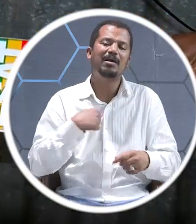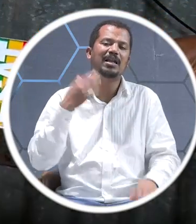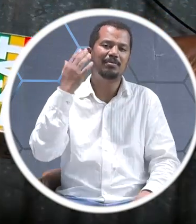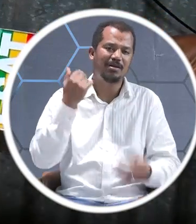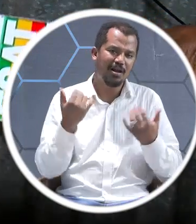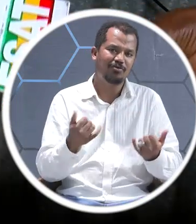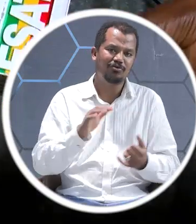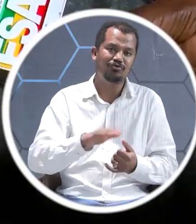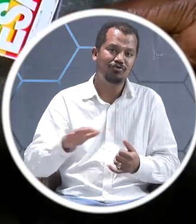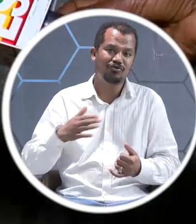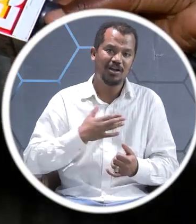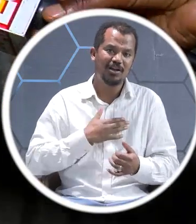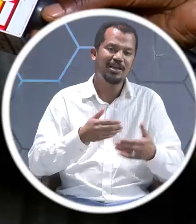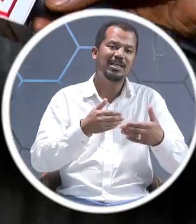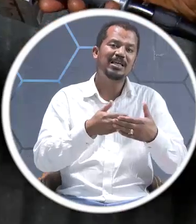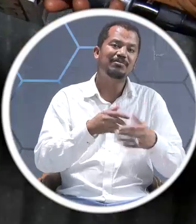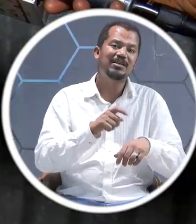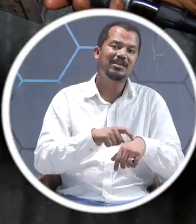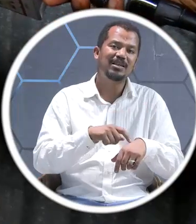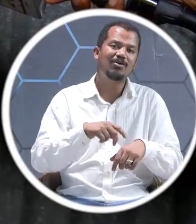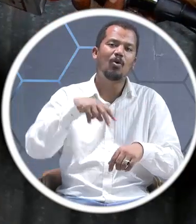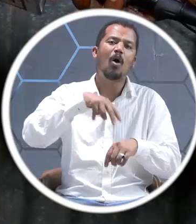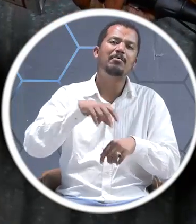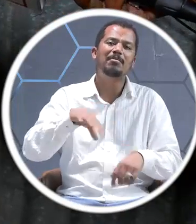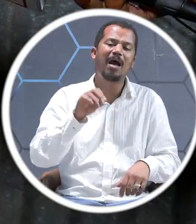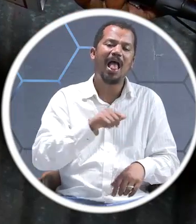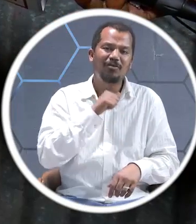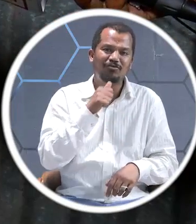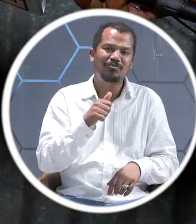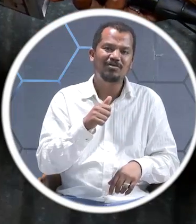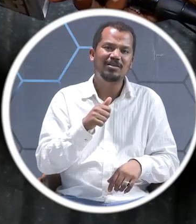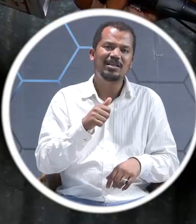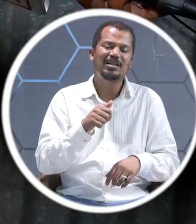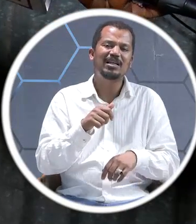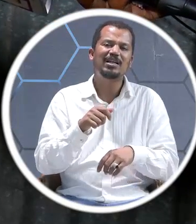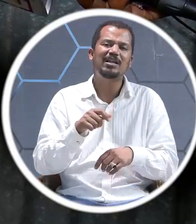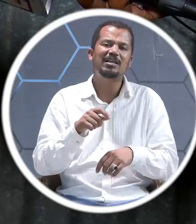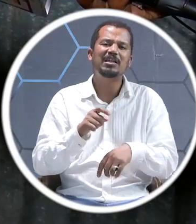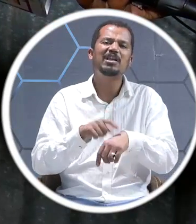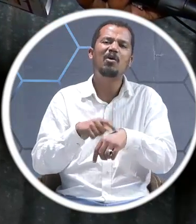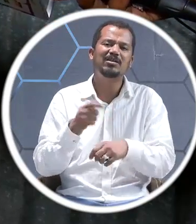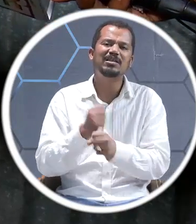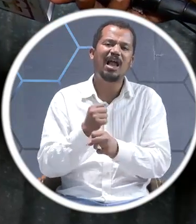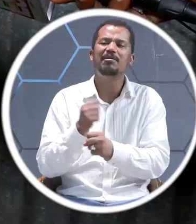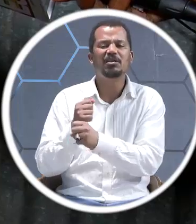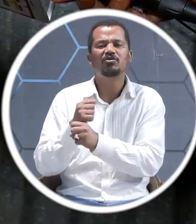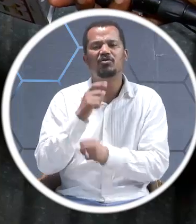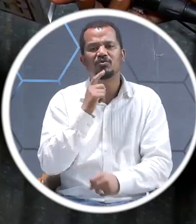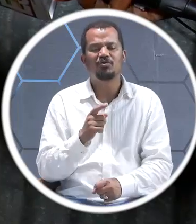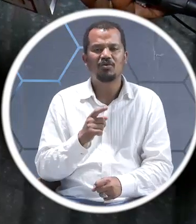وند جوتشي وود هون كده زيو قايم باعينو ياو تبى باريسرا من أمي جسرن بيتك ما